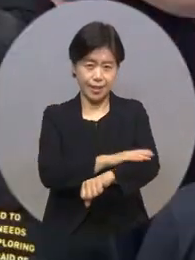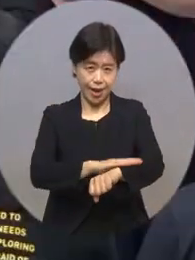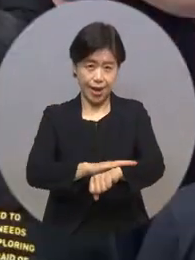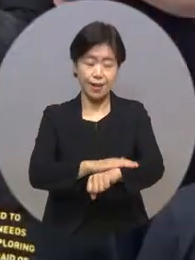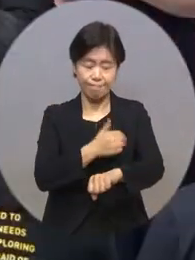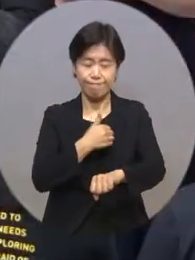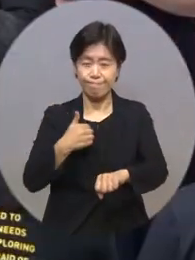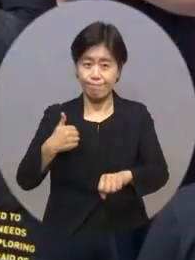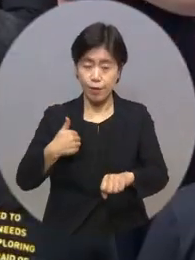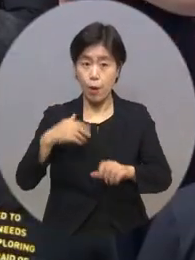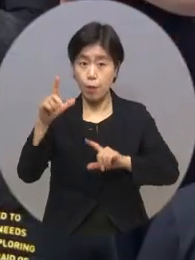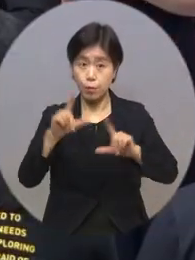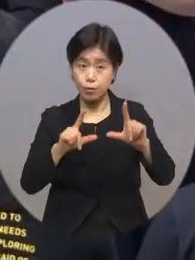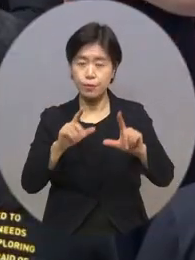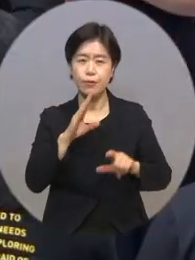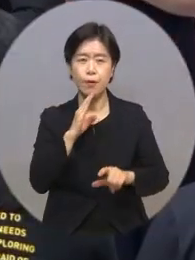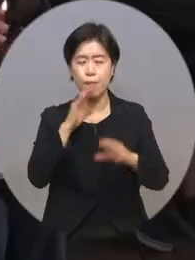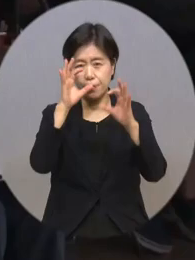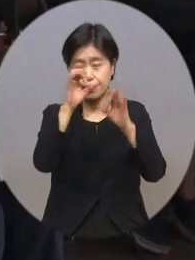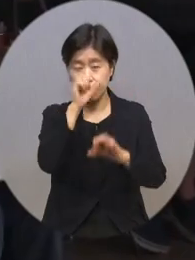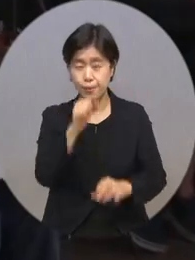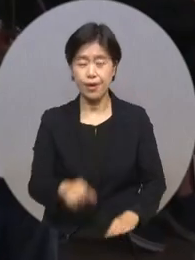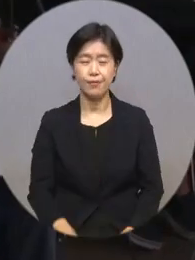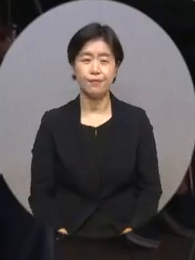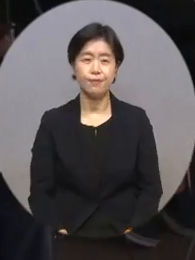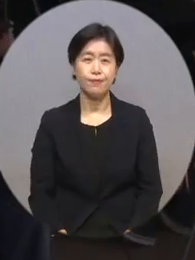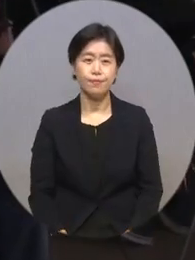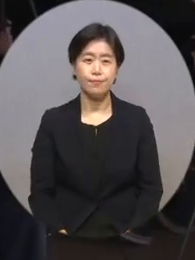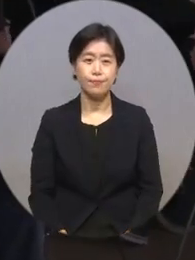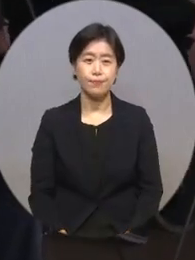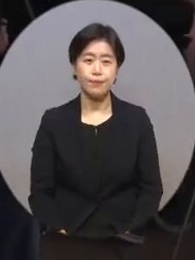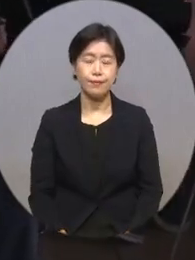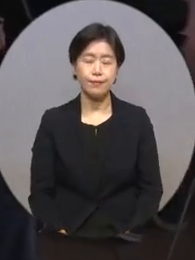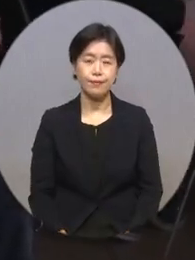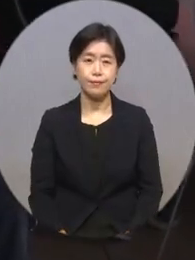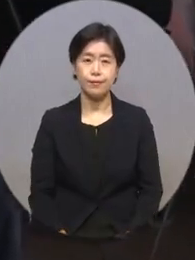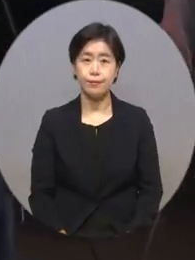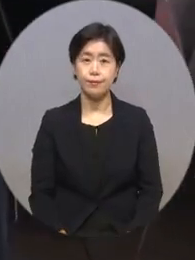이웃사랑의 현장은 훈훈하기만 했습니다. 복지TV 경기방송 정은선입니다.